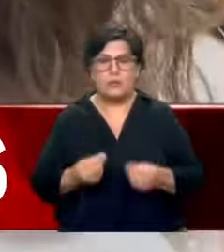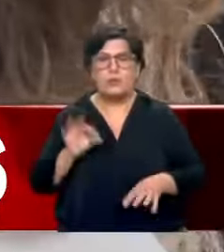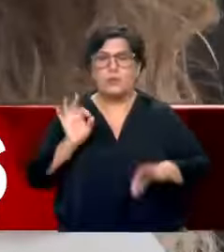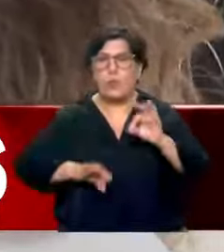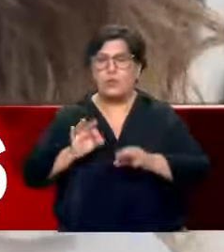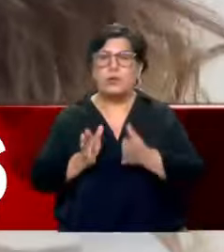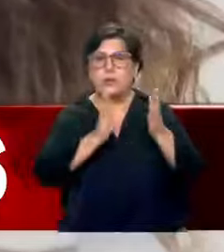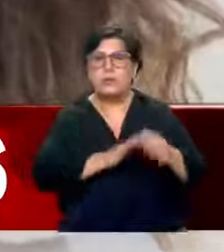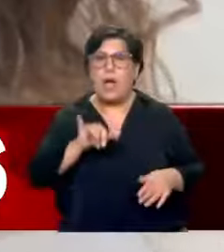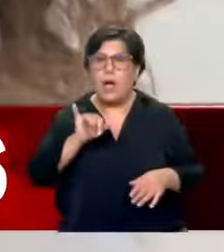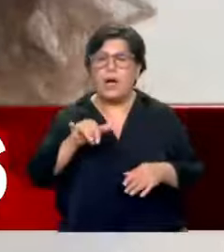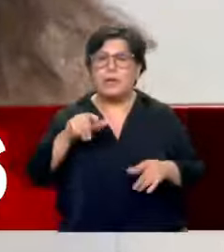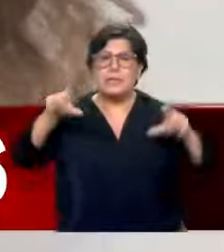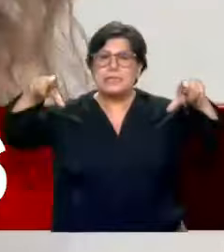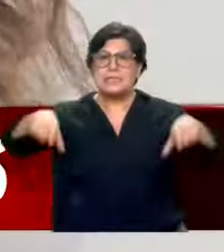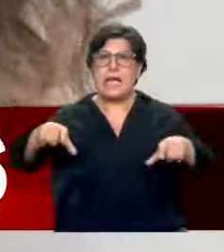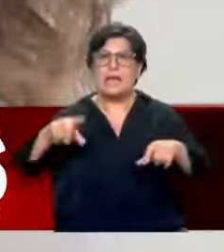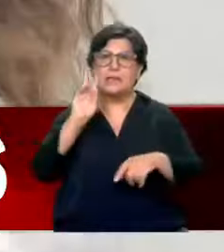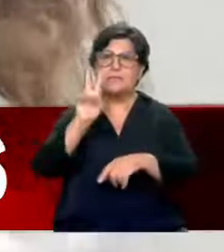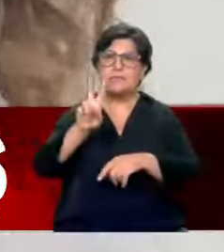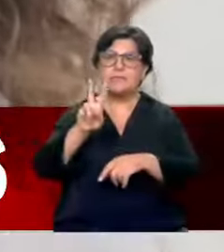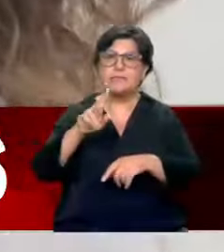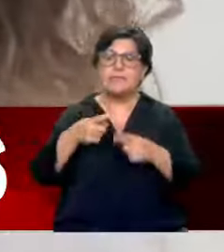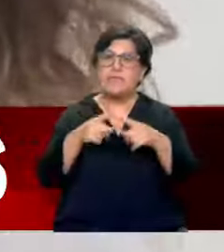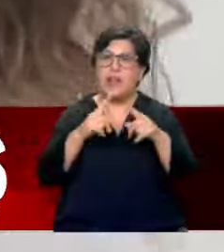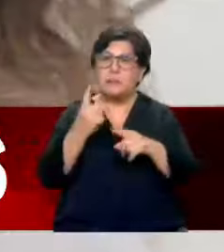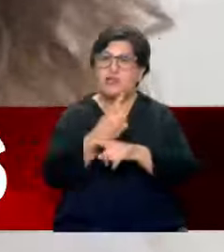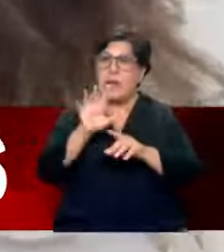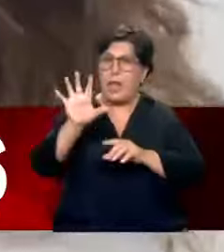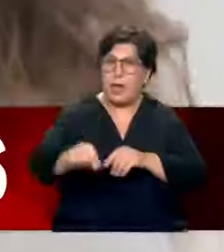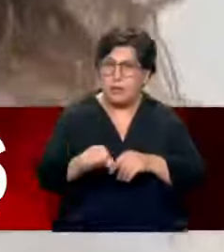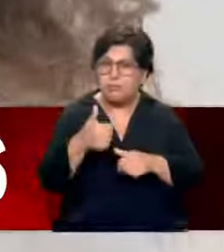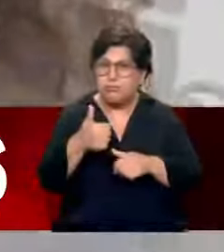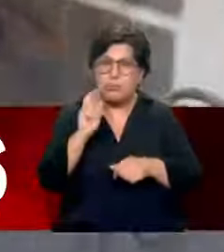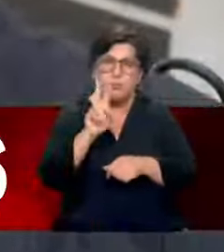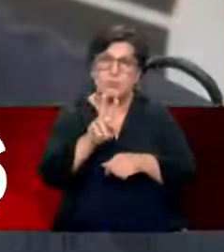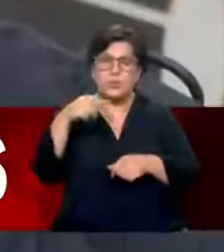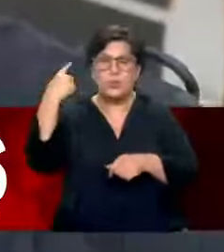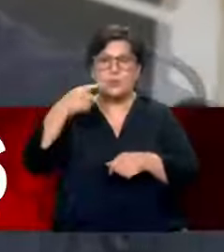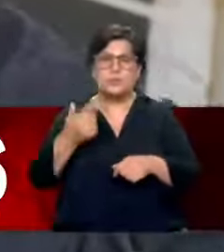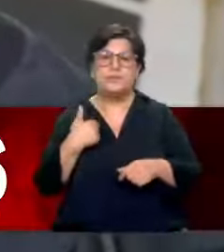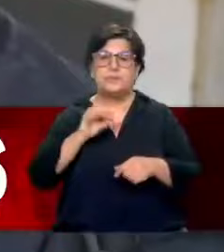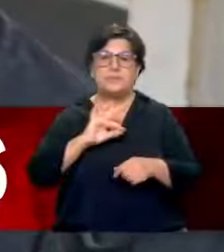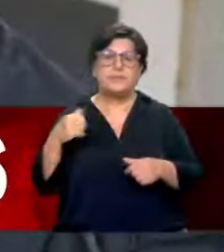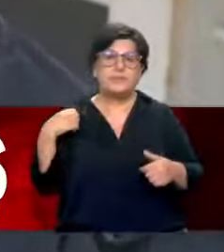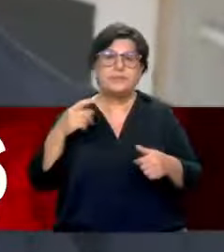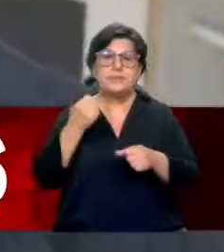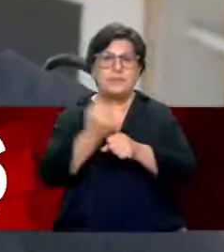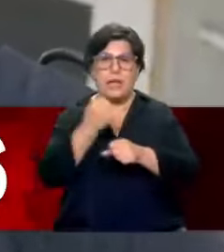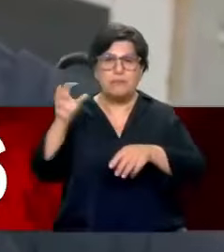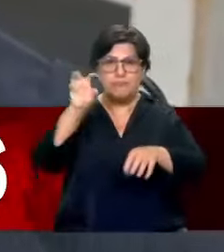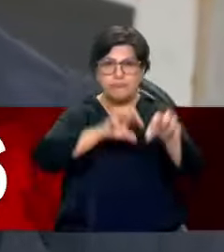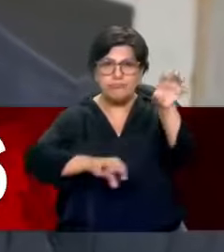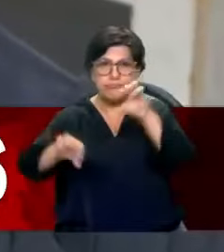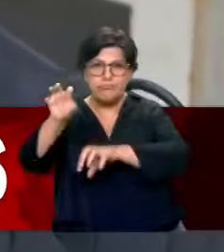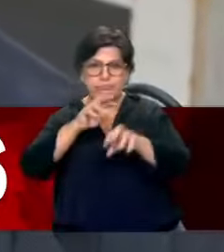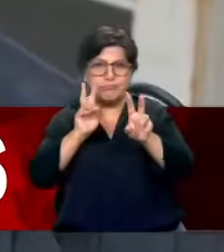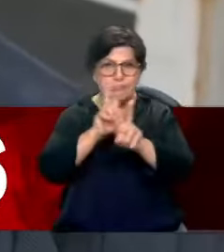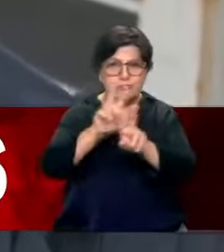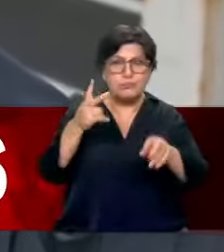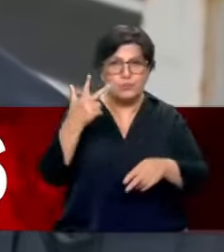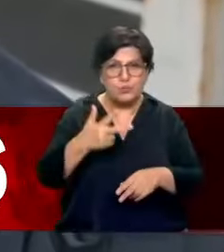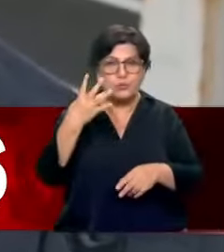Kontrolden ziyade aynı sahnede acaba daha farklı şeyler yakalayabilir miyim diye düşünüyorum. Elflerin taşların üzerine durabildiğini bilmiyordum. Ama